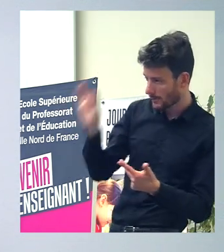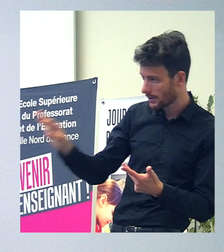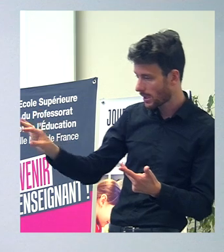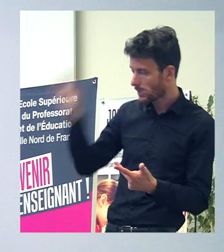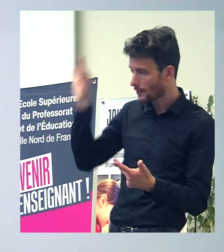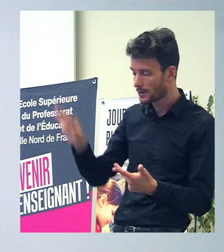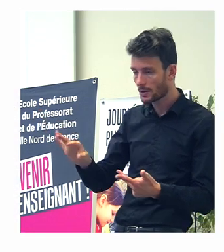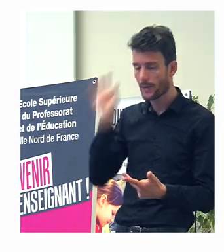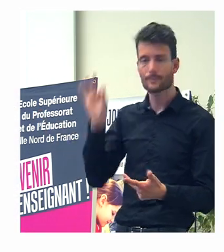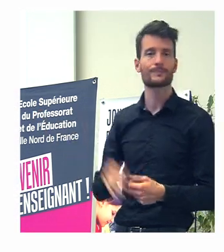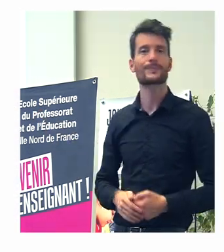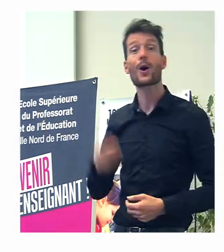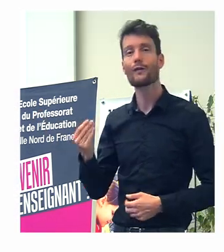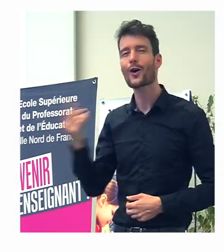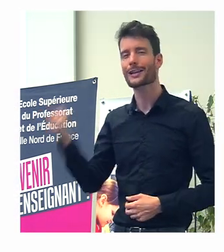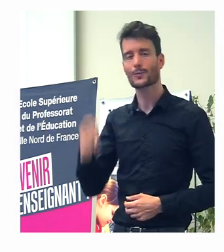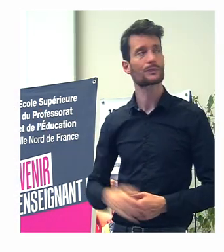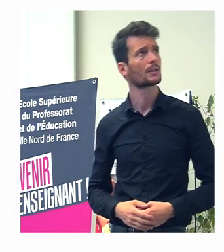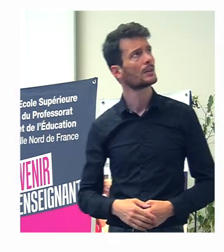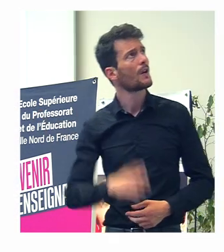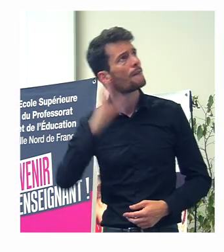Pourquoi le fou est-il mécontent ?